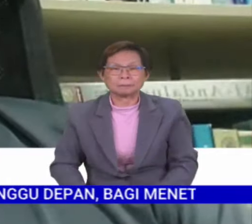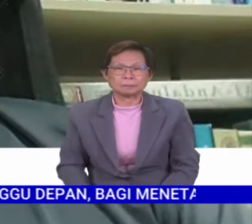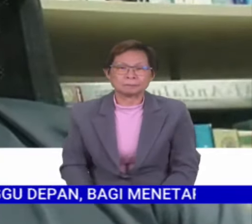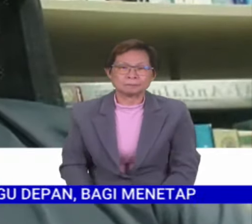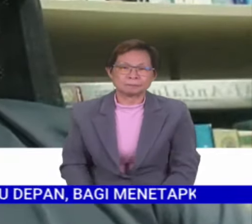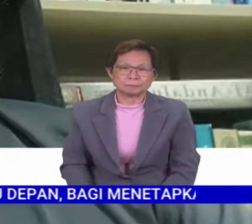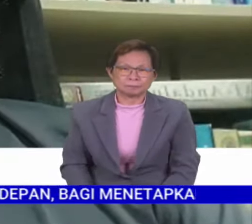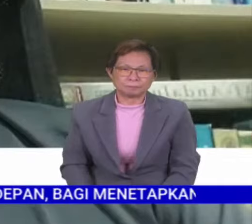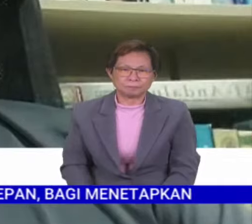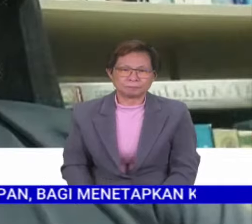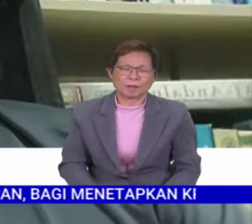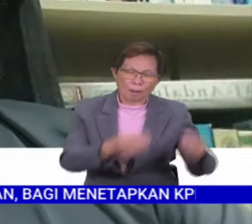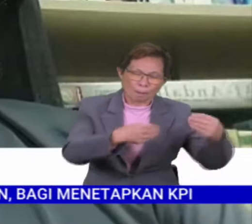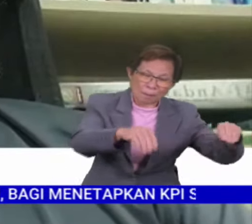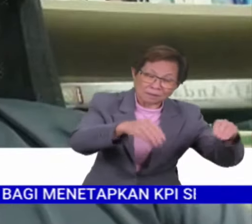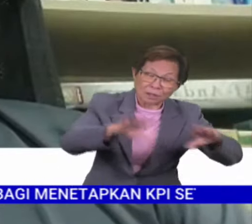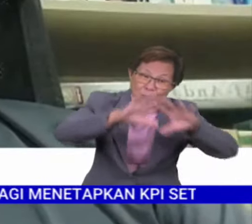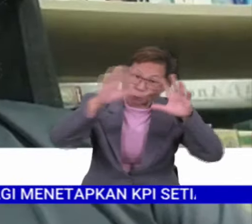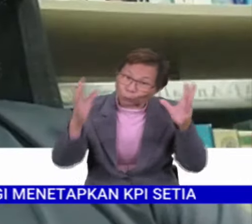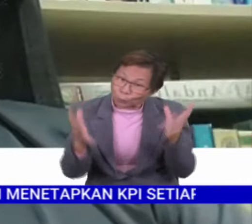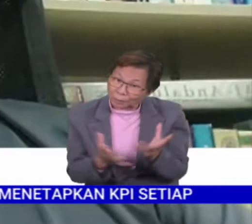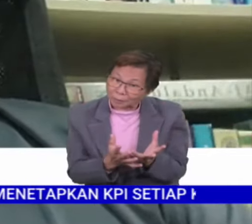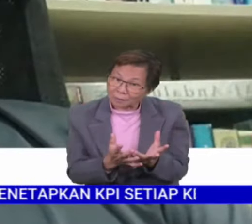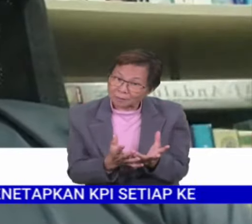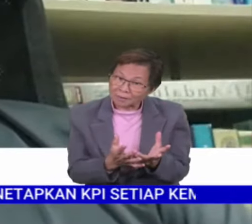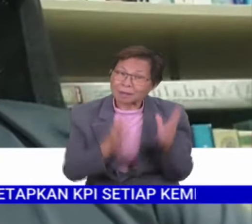kelapa sawit ke pasaran dunia,